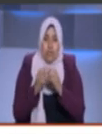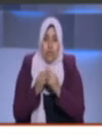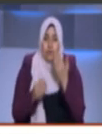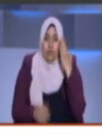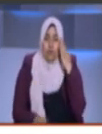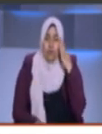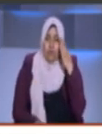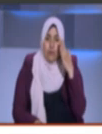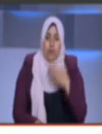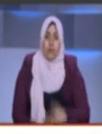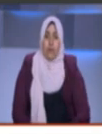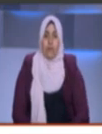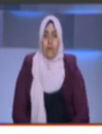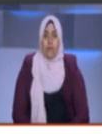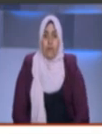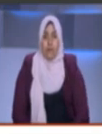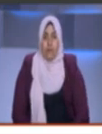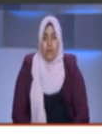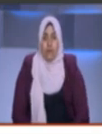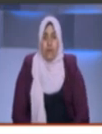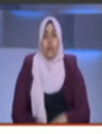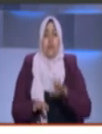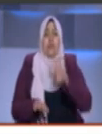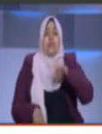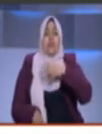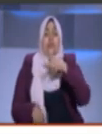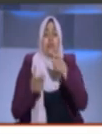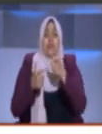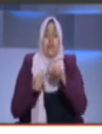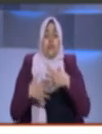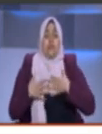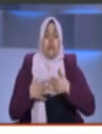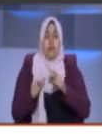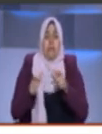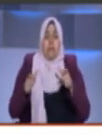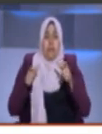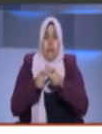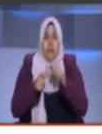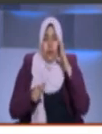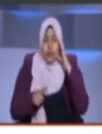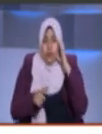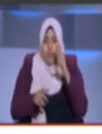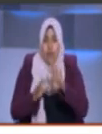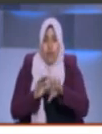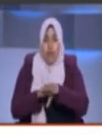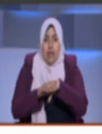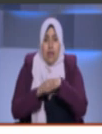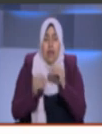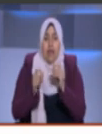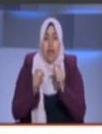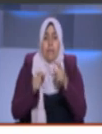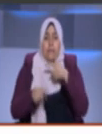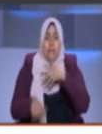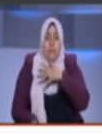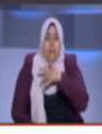عادل البلبيسي، استشاري الأوبئة في الشبكة الشرق أوسطية للصحة المجتمعية، حدثتنا من عمان.